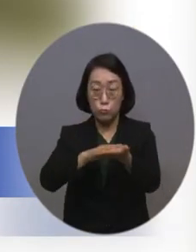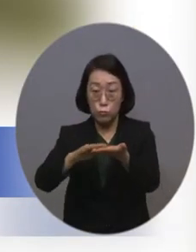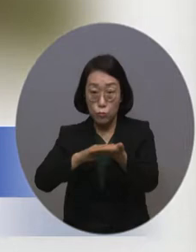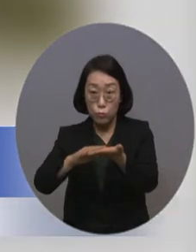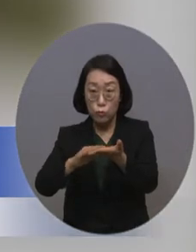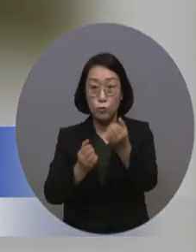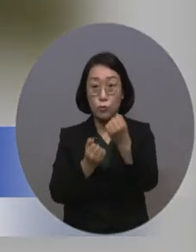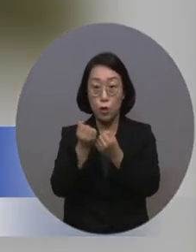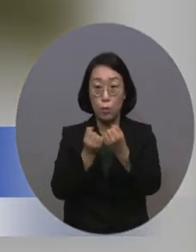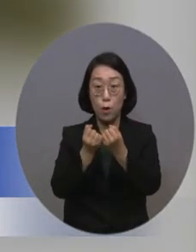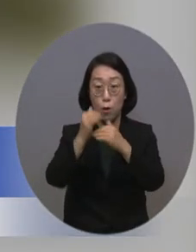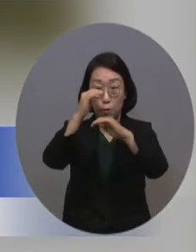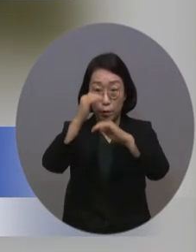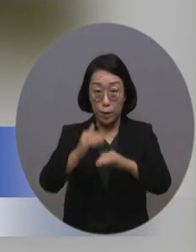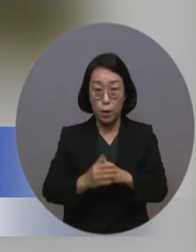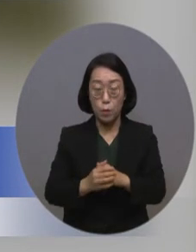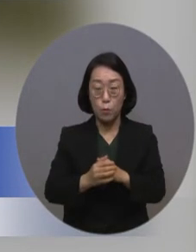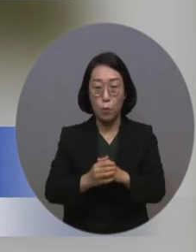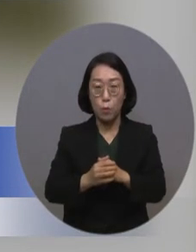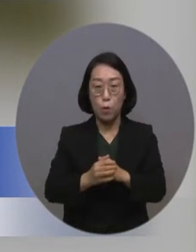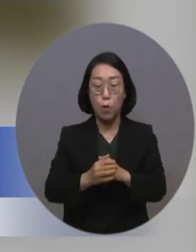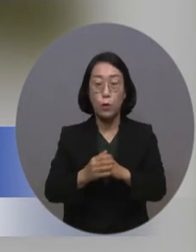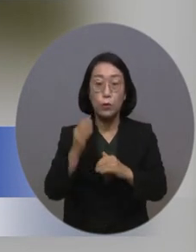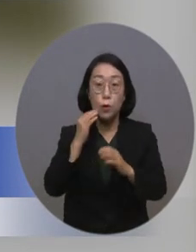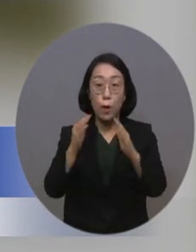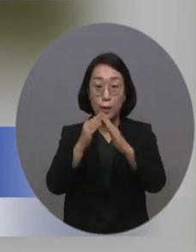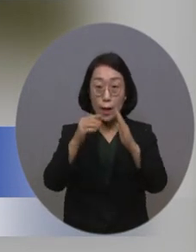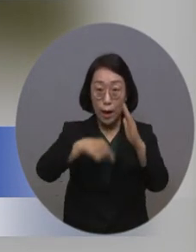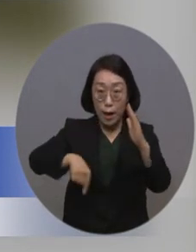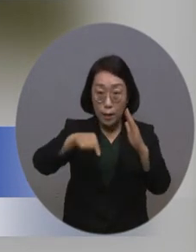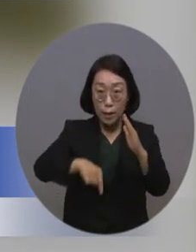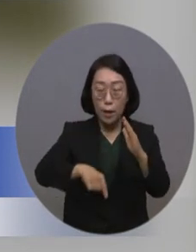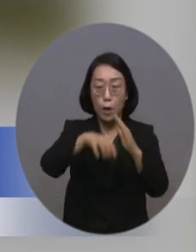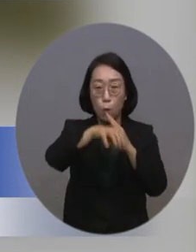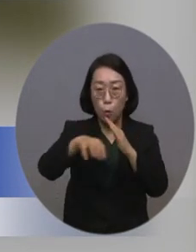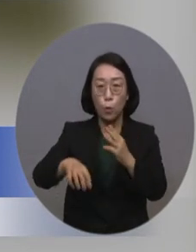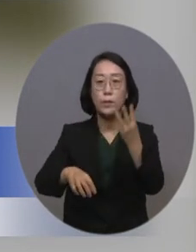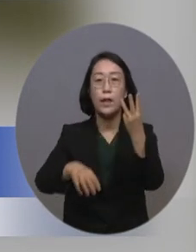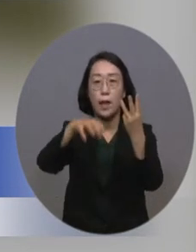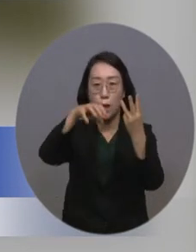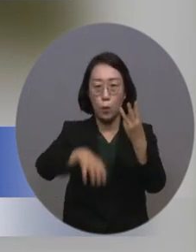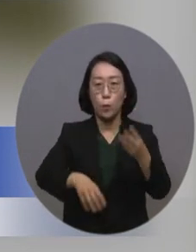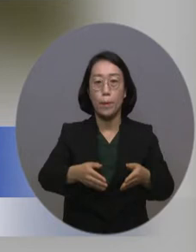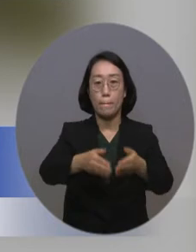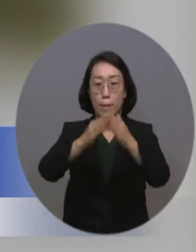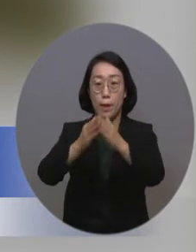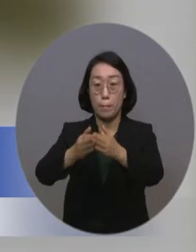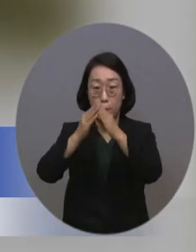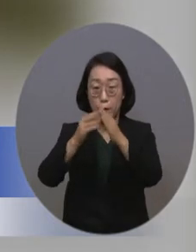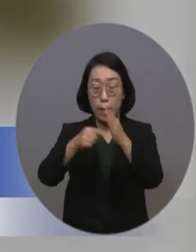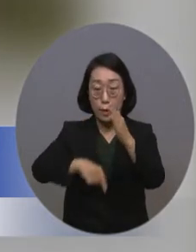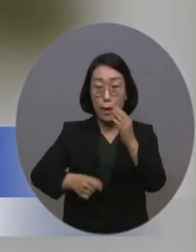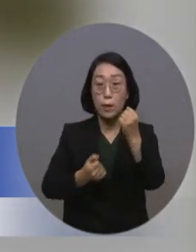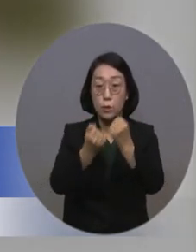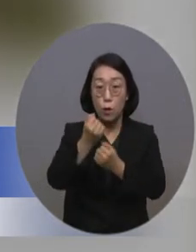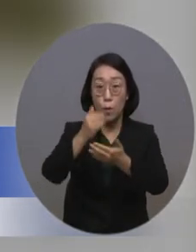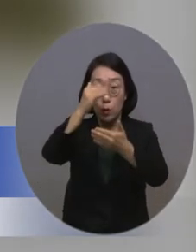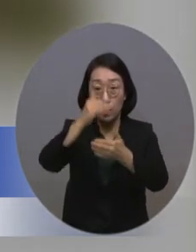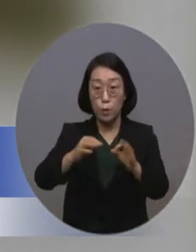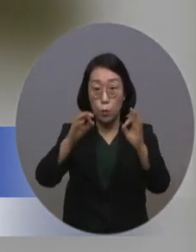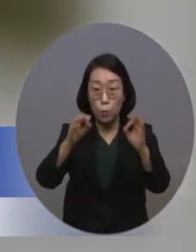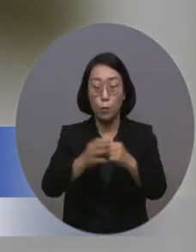안내판은 청와대 내 춘추관과 영빈관 청와대 정문 등 세곳에 설치됐고이 안내판에는